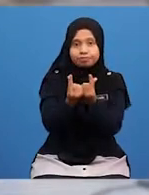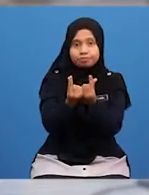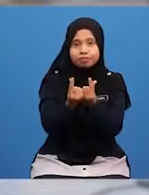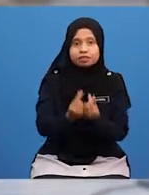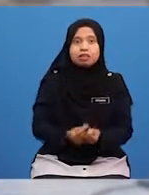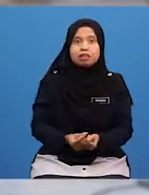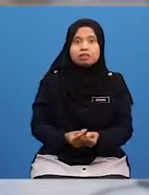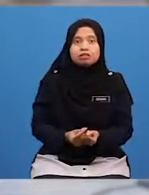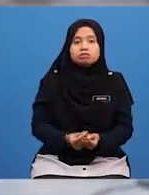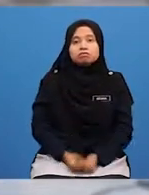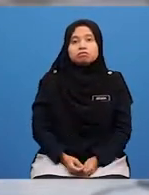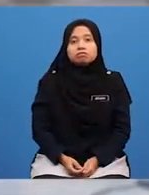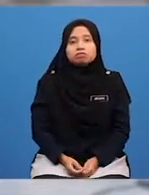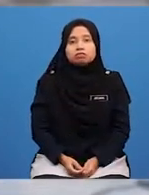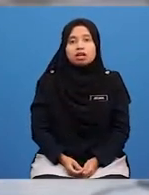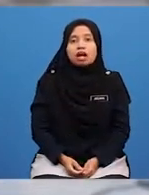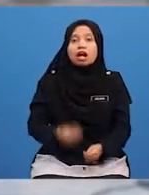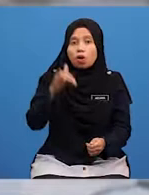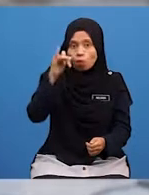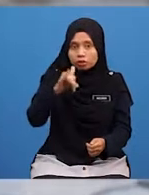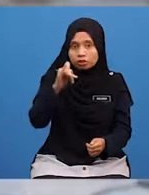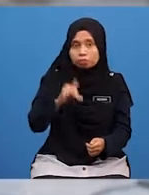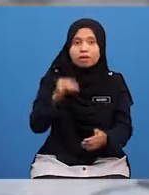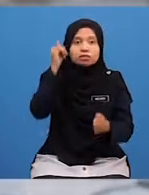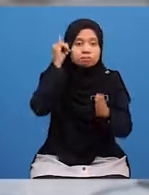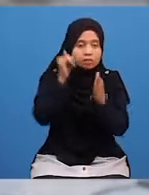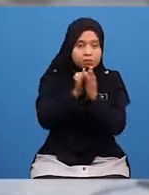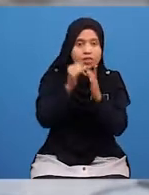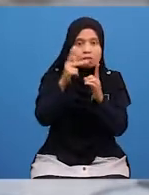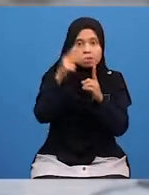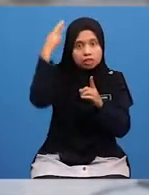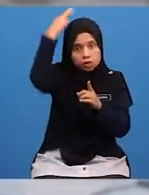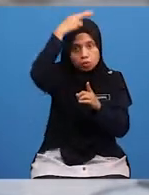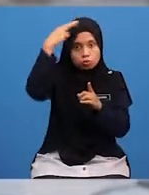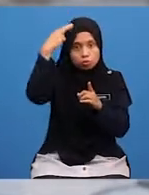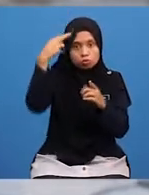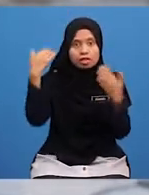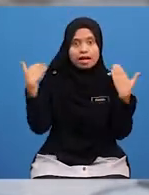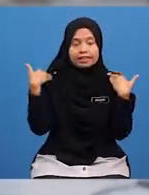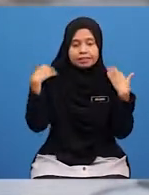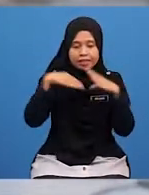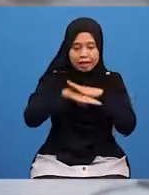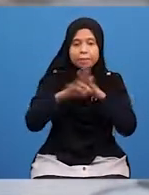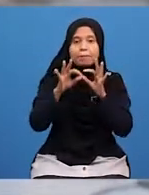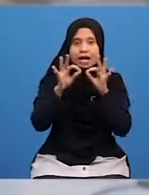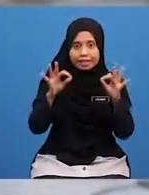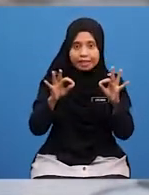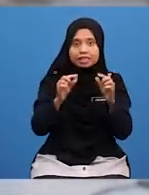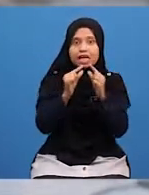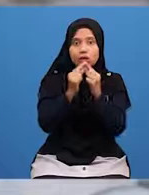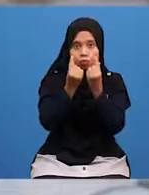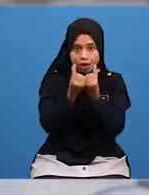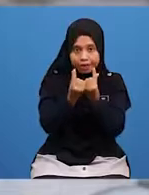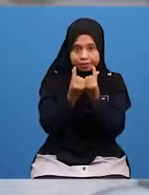Dalil kewajipan beriman kepada Rasul adalah seperti dinyatakan dalam ayat Al-Quran Surah Al-Baqarah